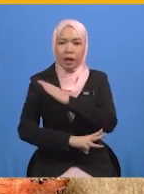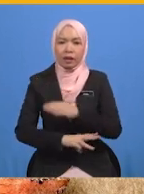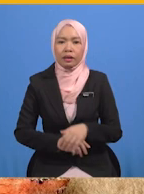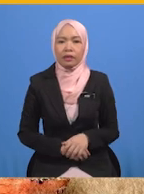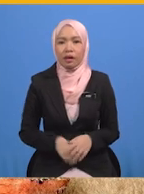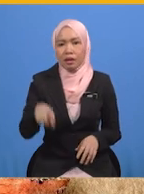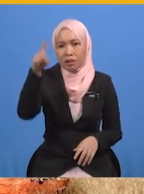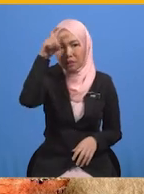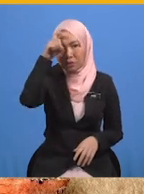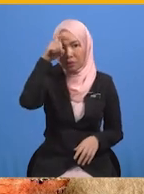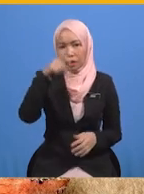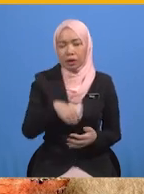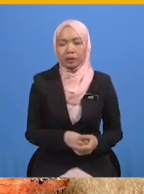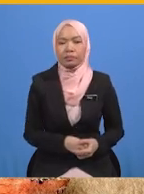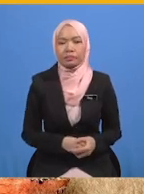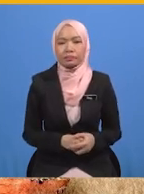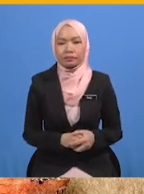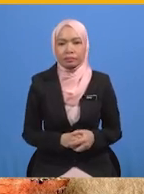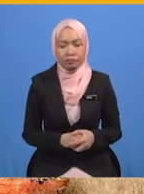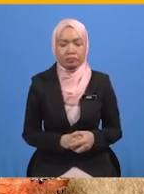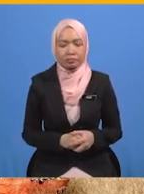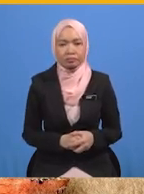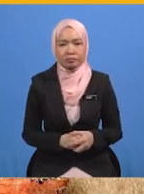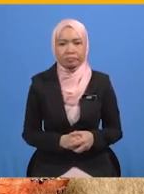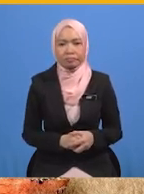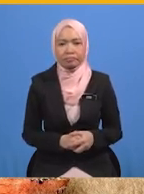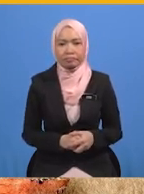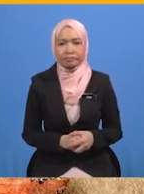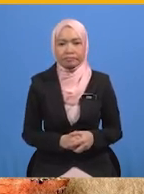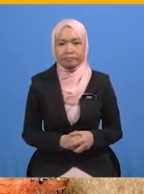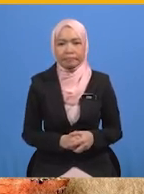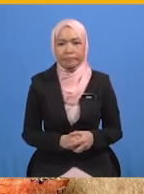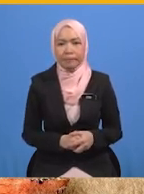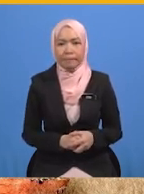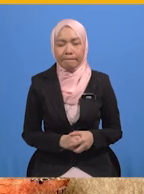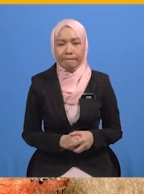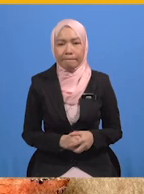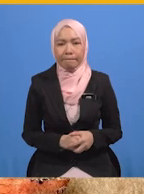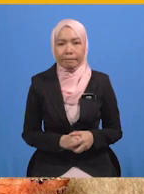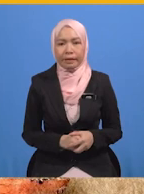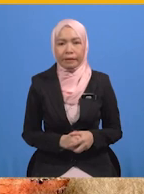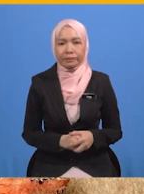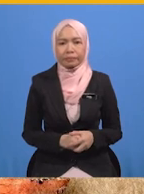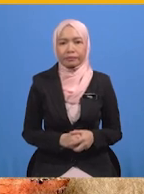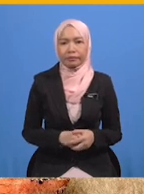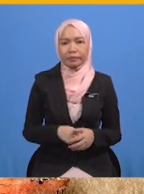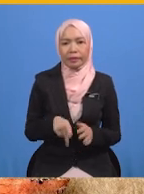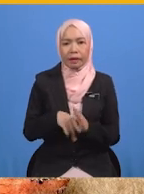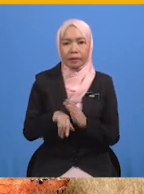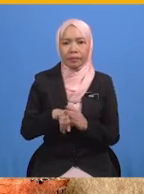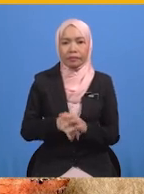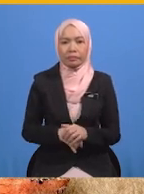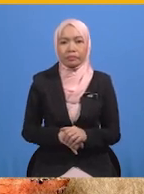orang Islam kerana menolak konsep modernisme. Penjajahan minda ini